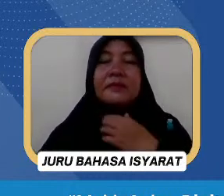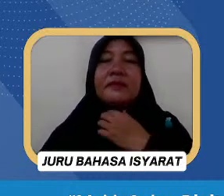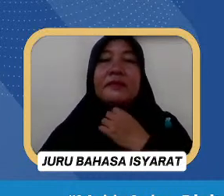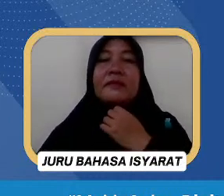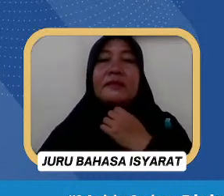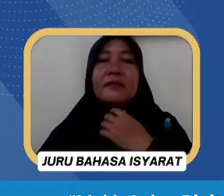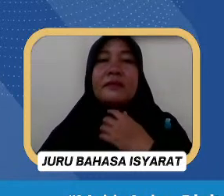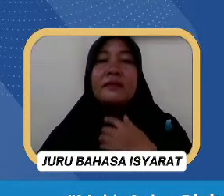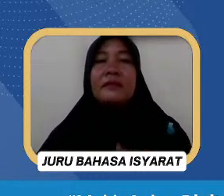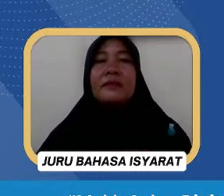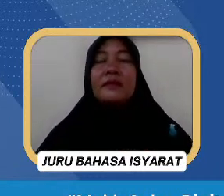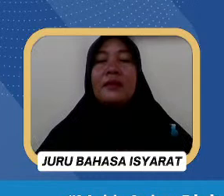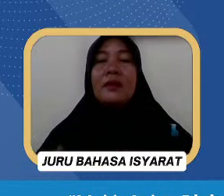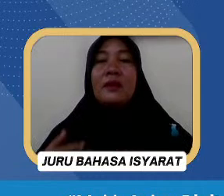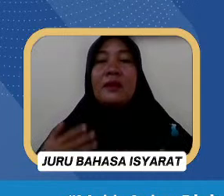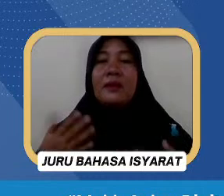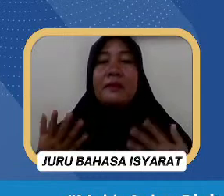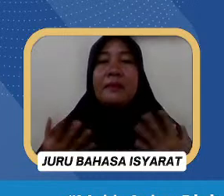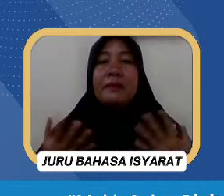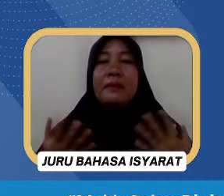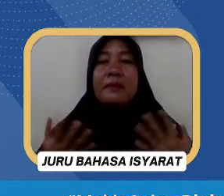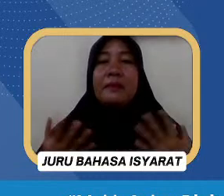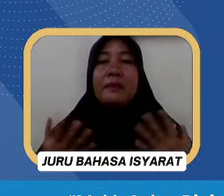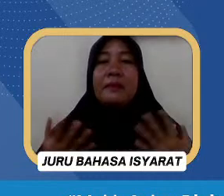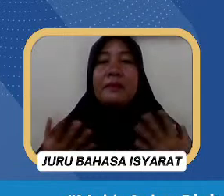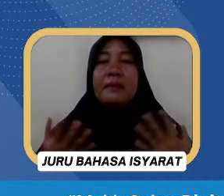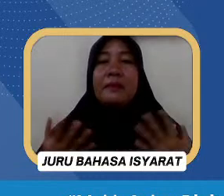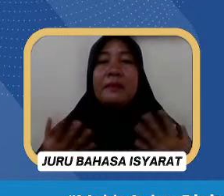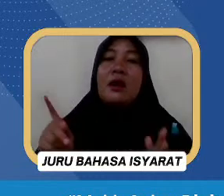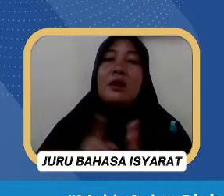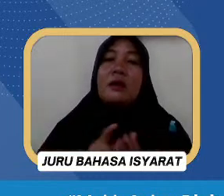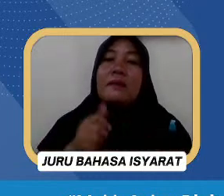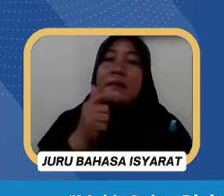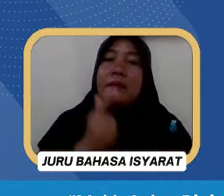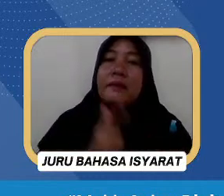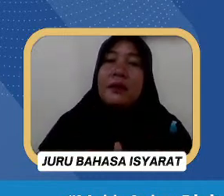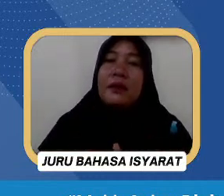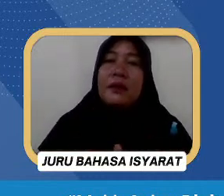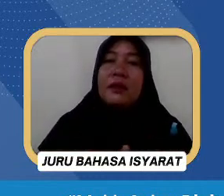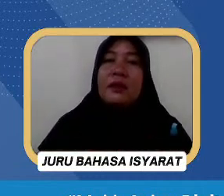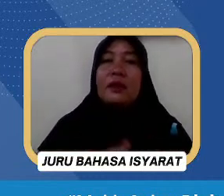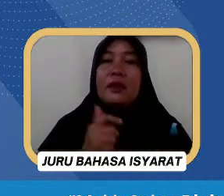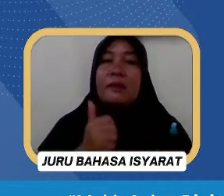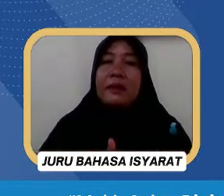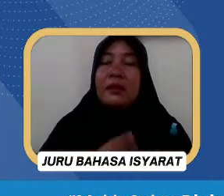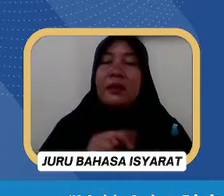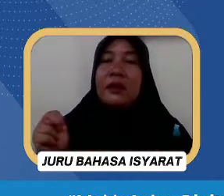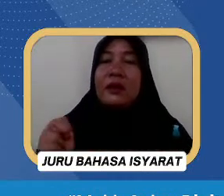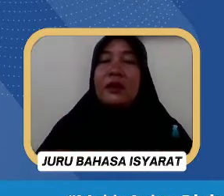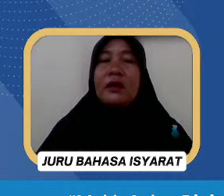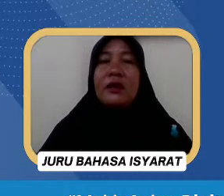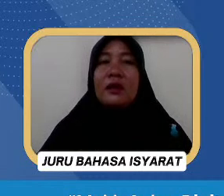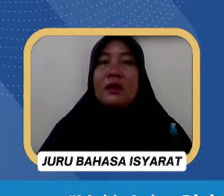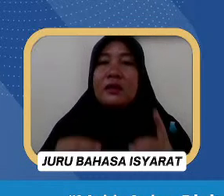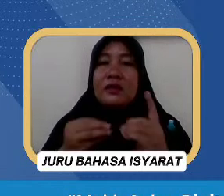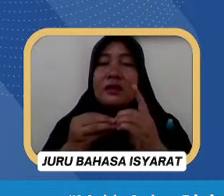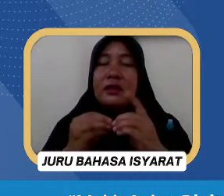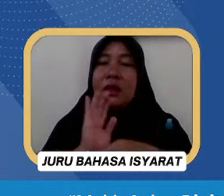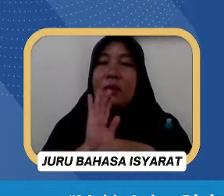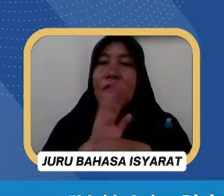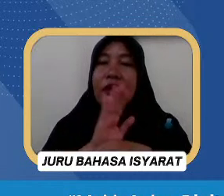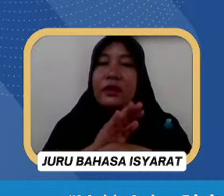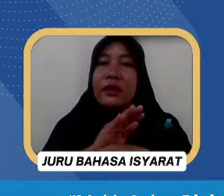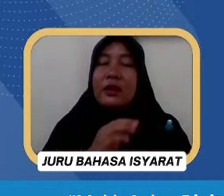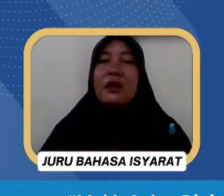dan fundamental karakter budaya digital individu di ruang digital agar budaya yang sudah terjamak